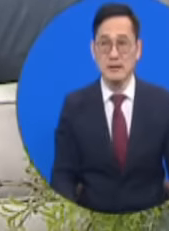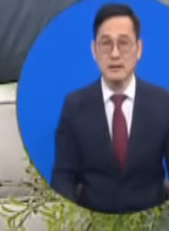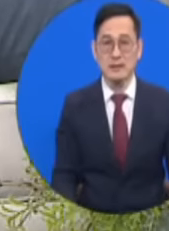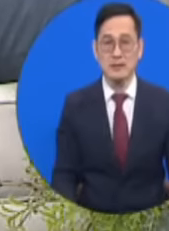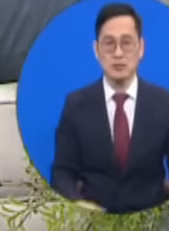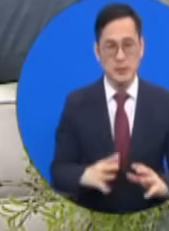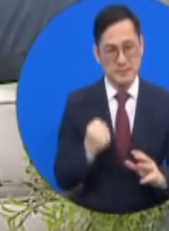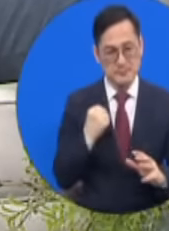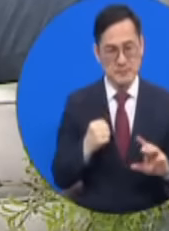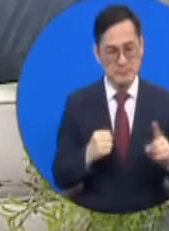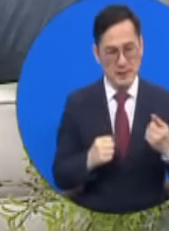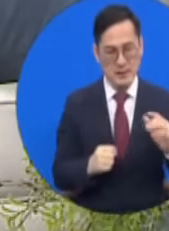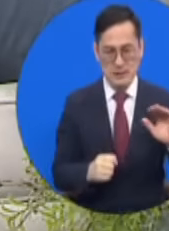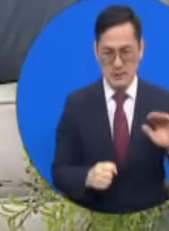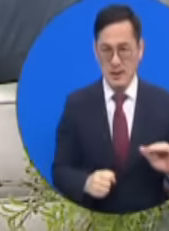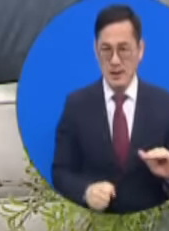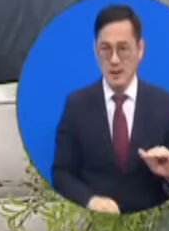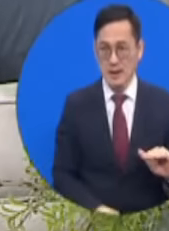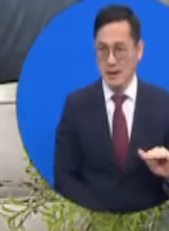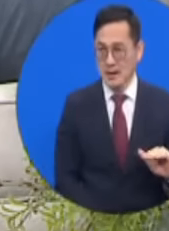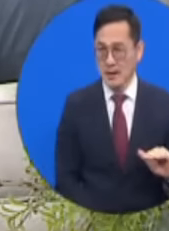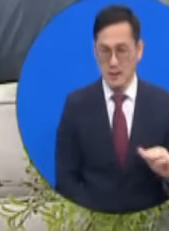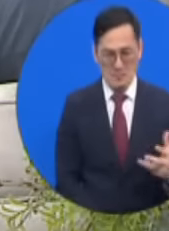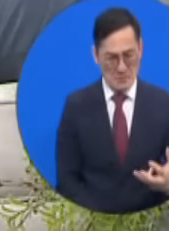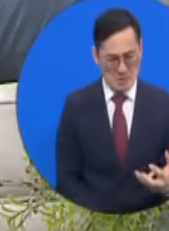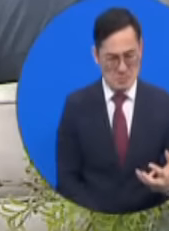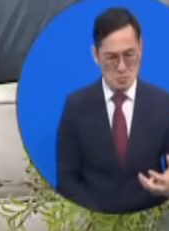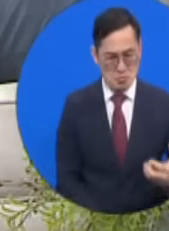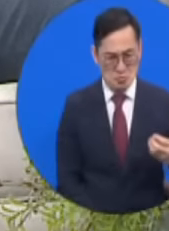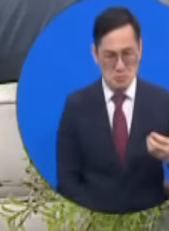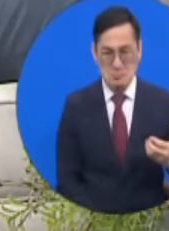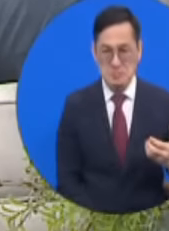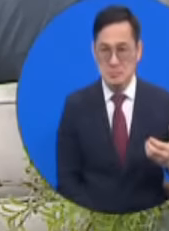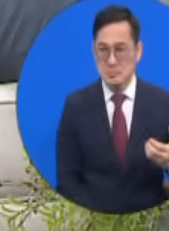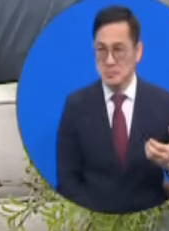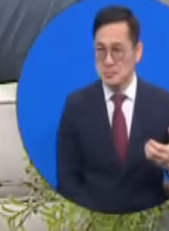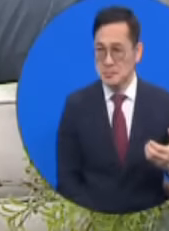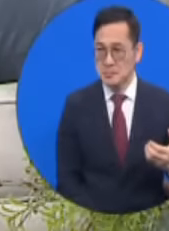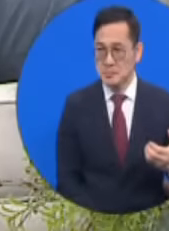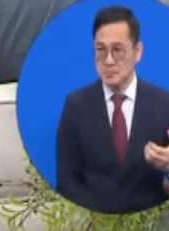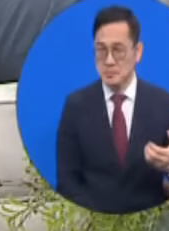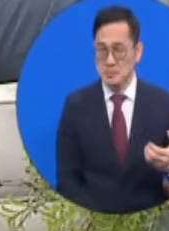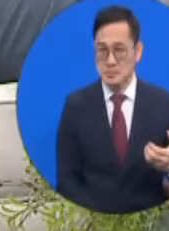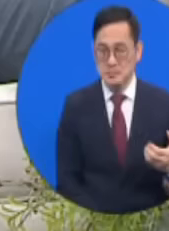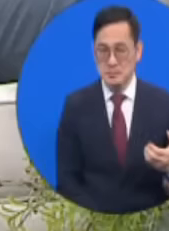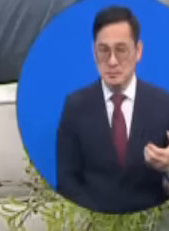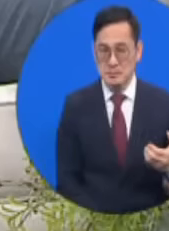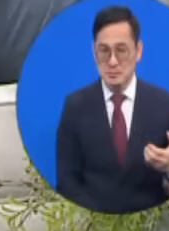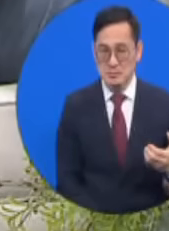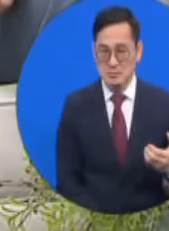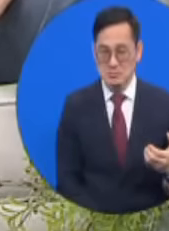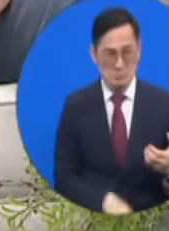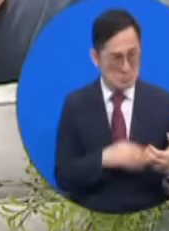100석 미만으로 떨어진다는 거는 뭐 예를 들어 80석, 90석 이렇게 된다는 건데